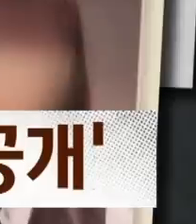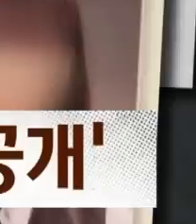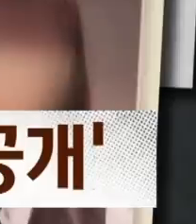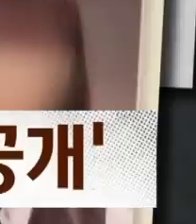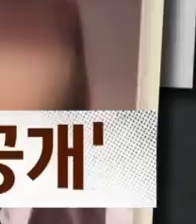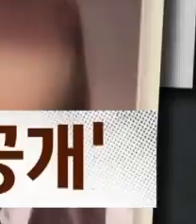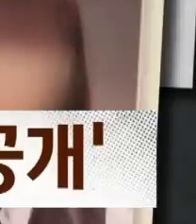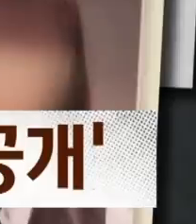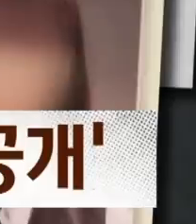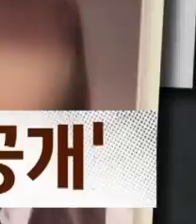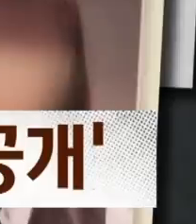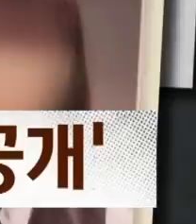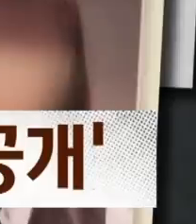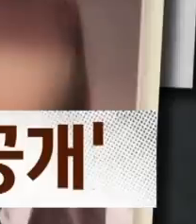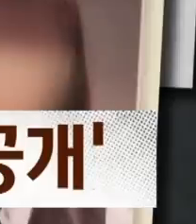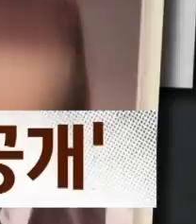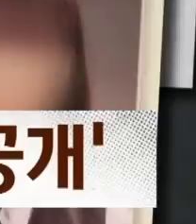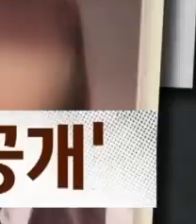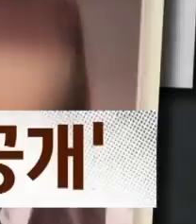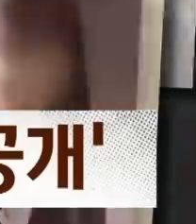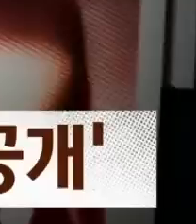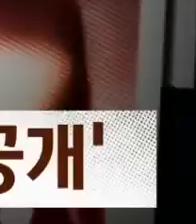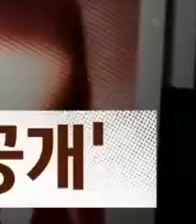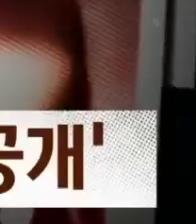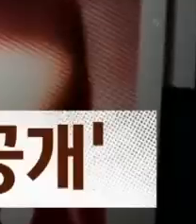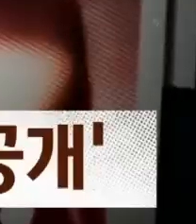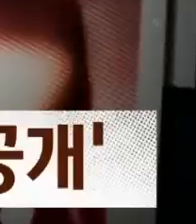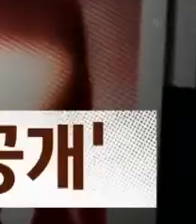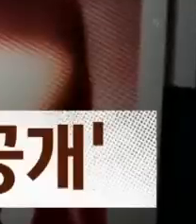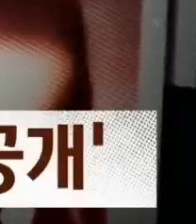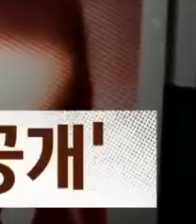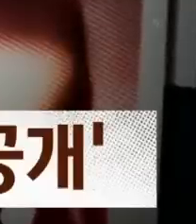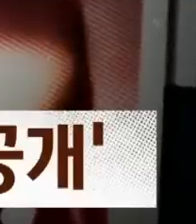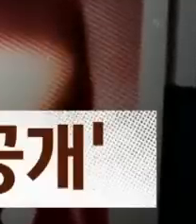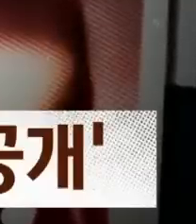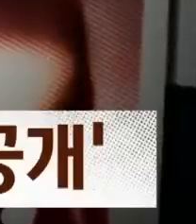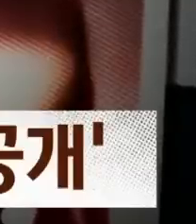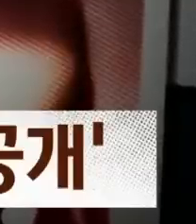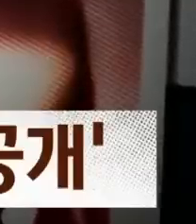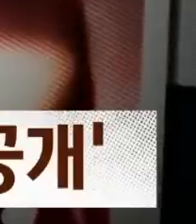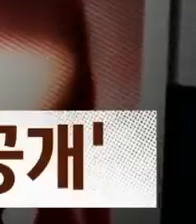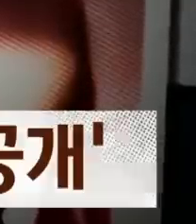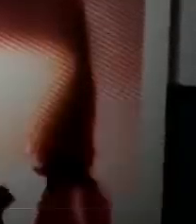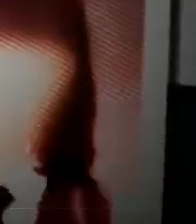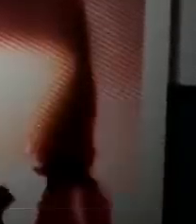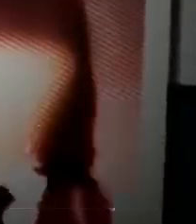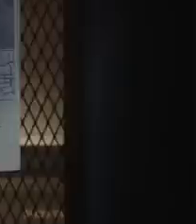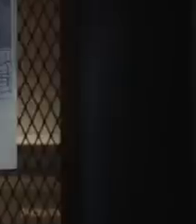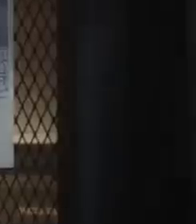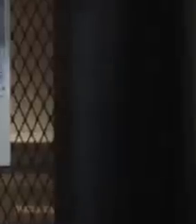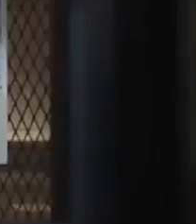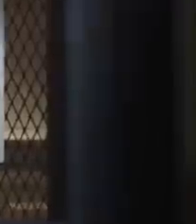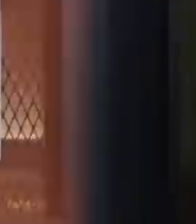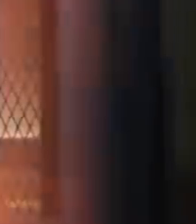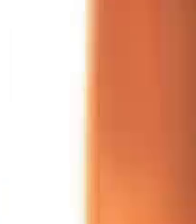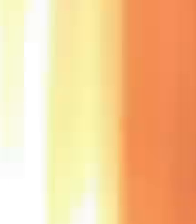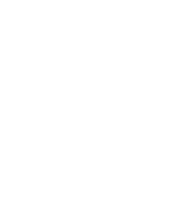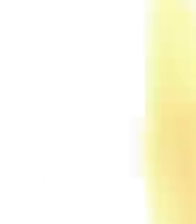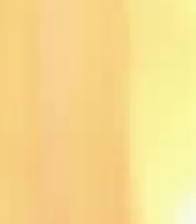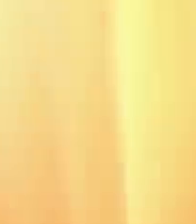공개됐습니다. 자신을 표 씨의 동창이라고 밝힌 게시자는 가해자의 얼굴과 이름을 그대로 공개했습니다.